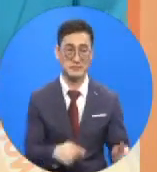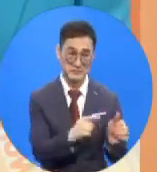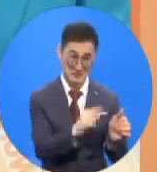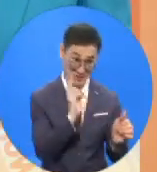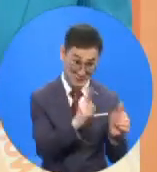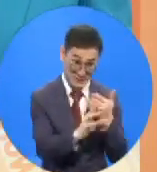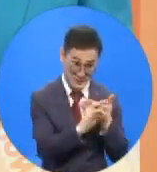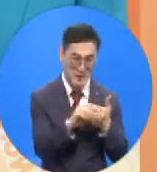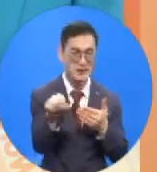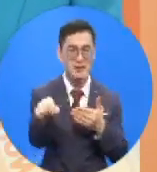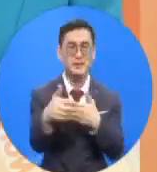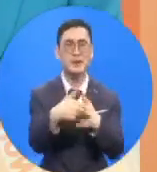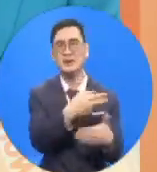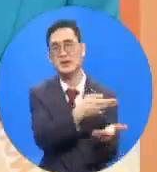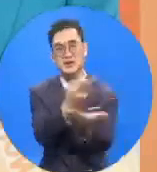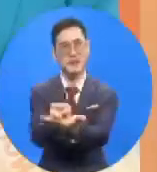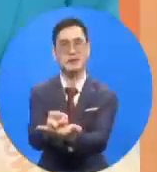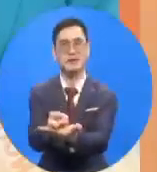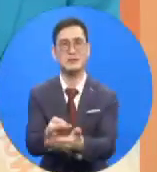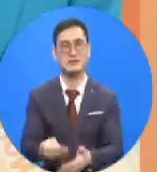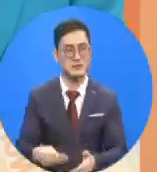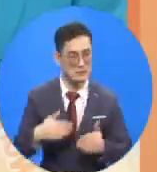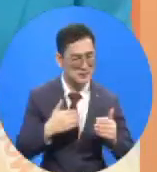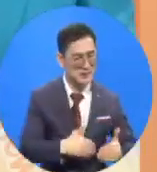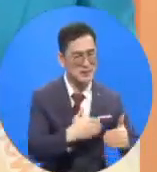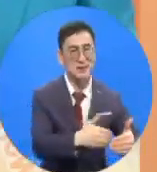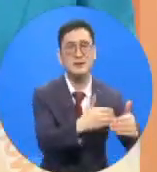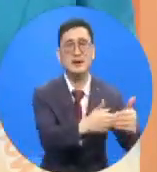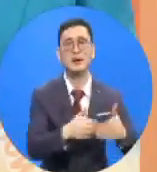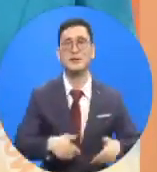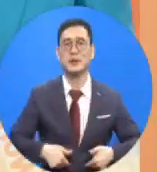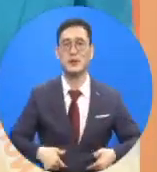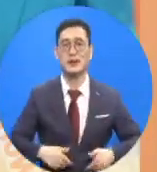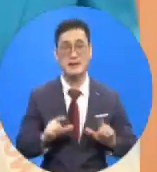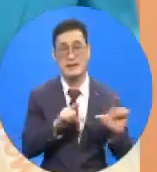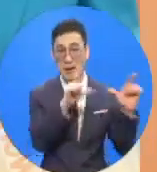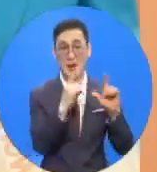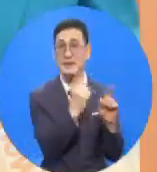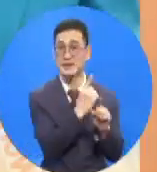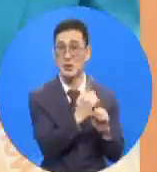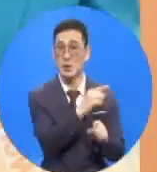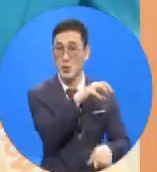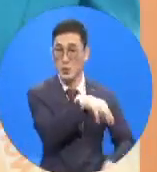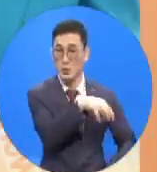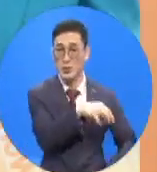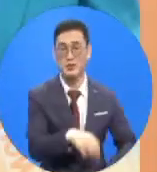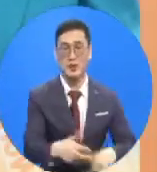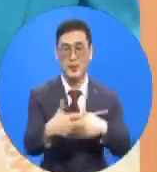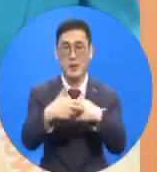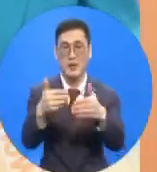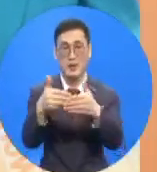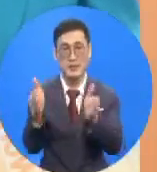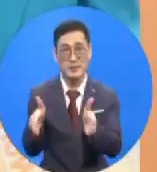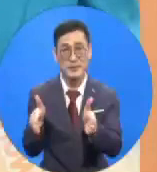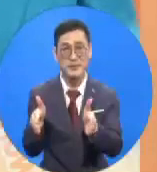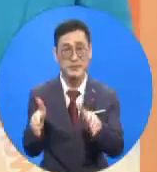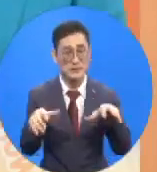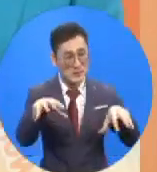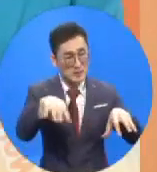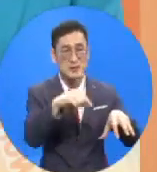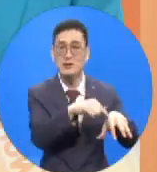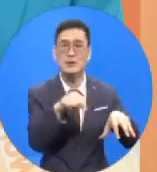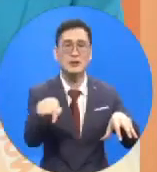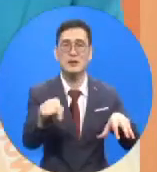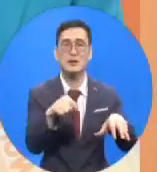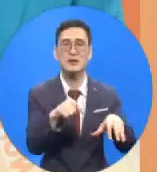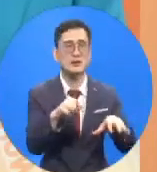게는 아까 체계적인 관리 가지고 안되고 있습니다 그만큼 생활 치료 시설이나 병상이 나중 화제 병상이 준비가 안 되어 있다는게 지금 문제가